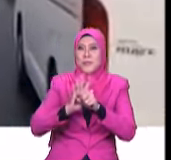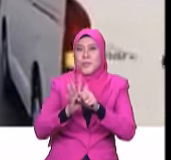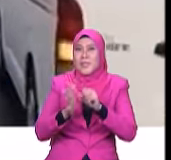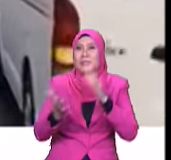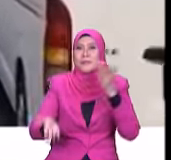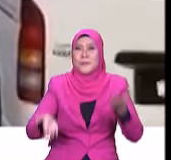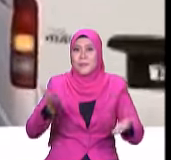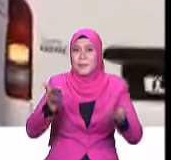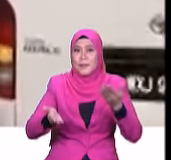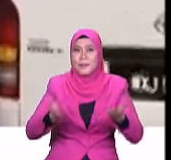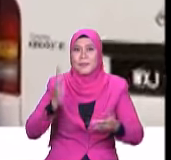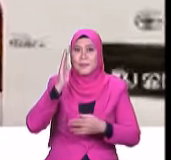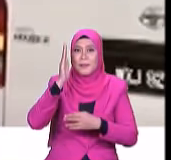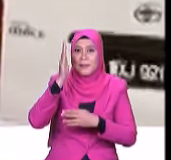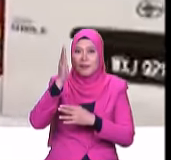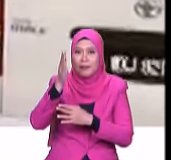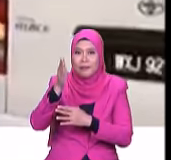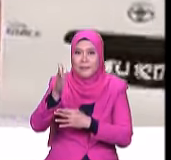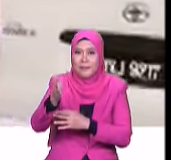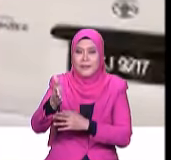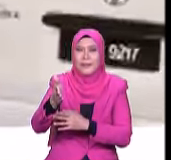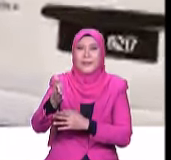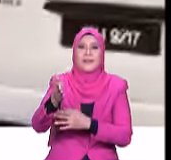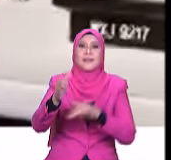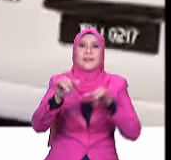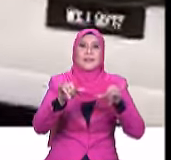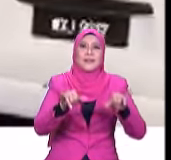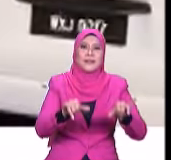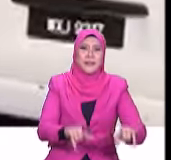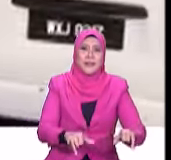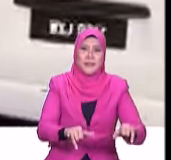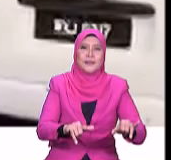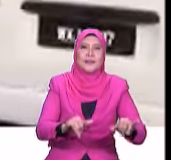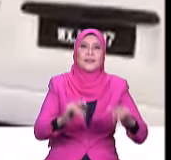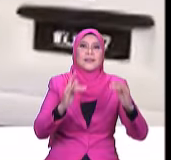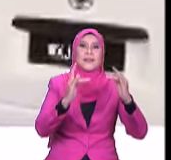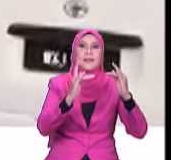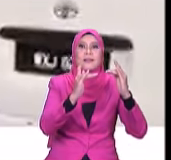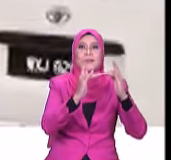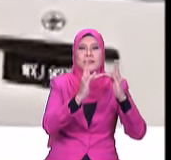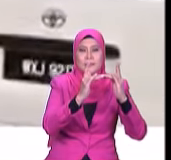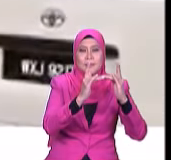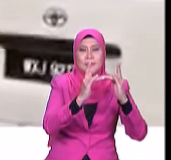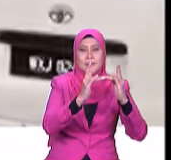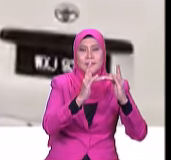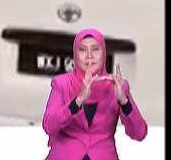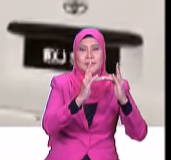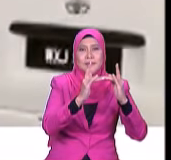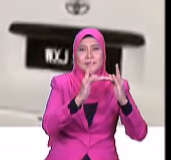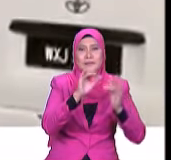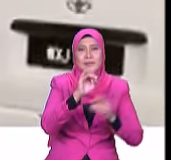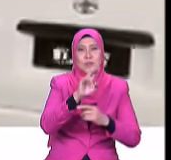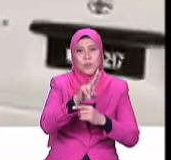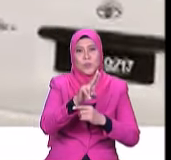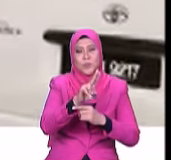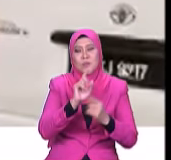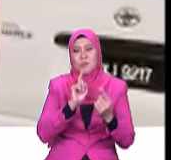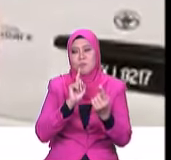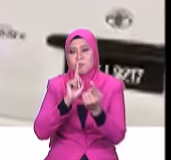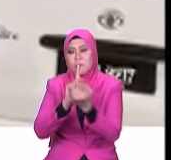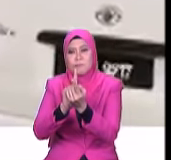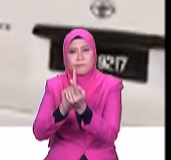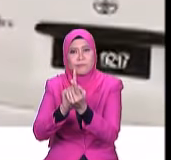kita bakal mendiami katil-katil di ICU. Tak jumpa bapa,